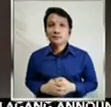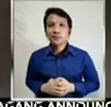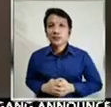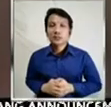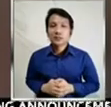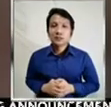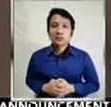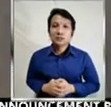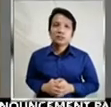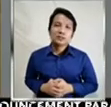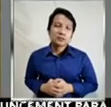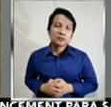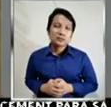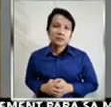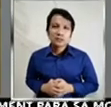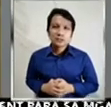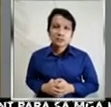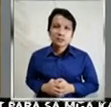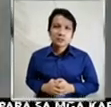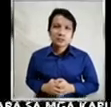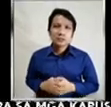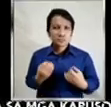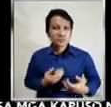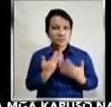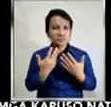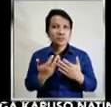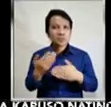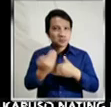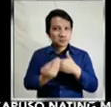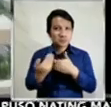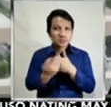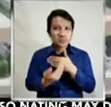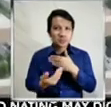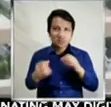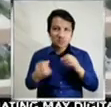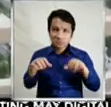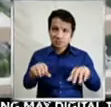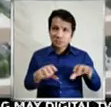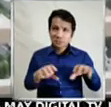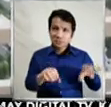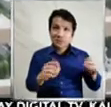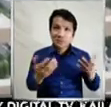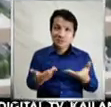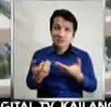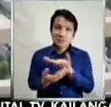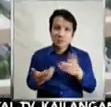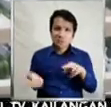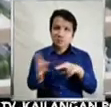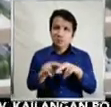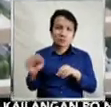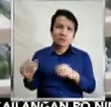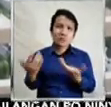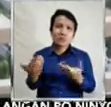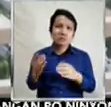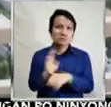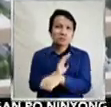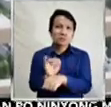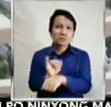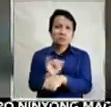to an aspiring baker. Ngayon, may nadagdag pa sa mga pinagkakabalahan ni Mike Tan ngayong